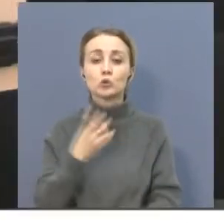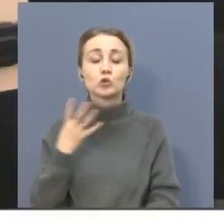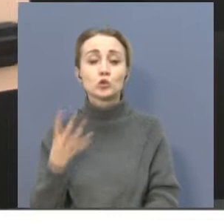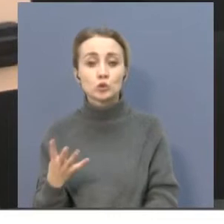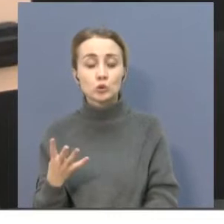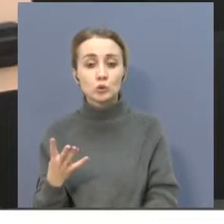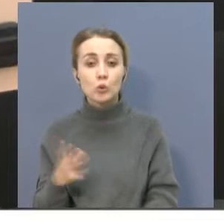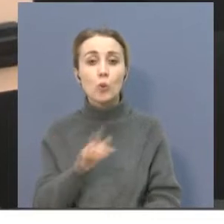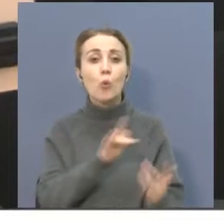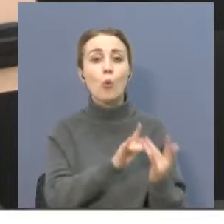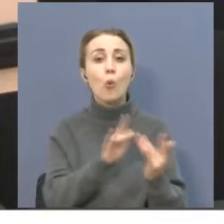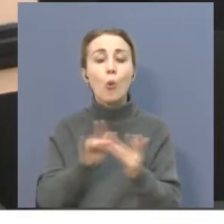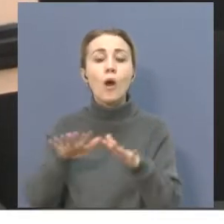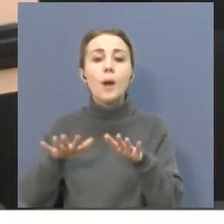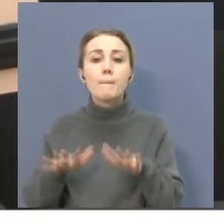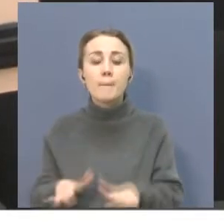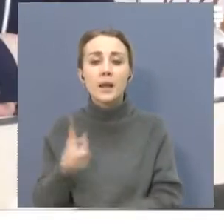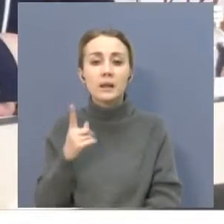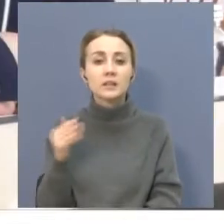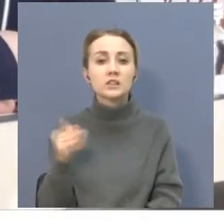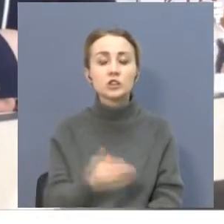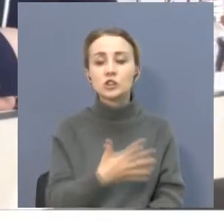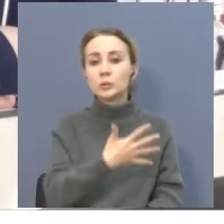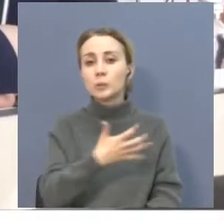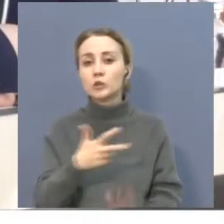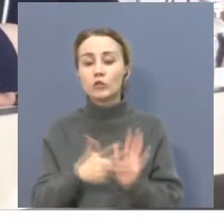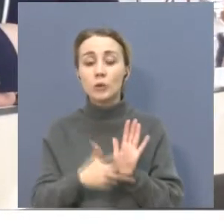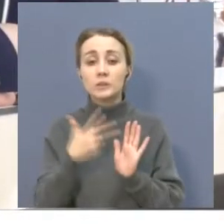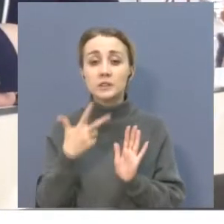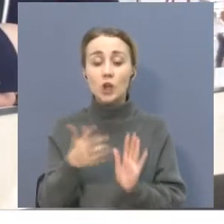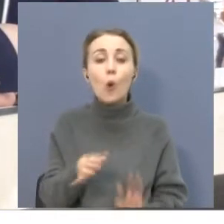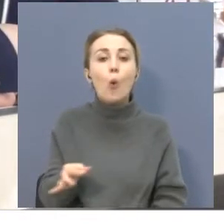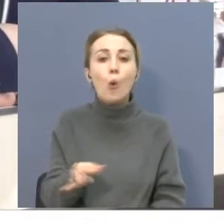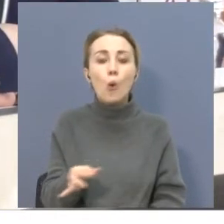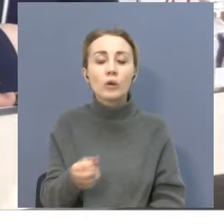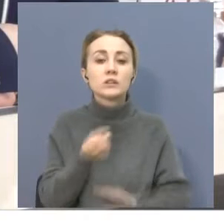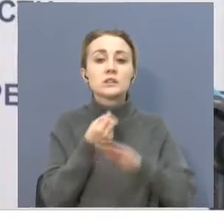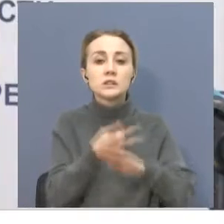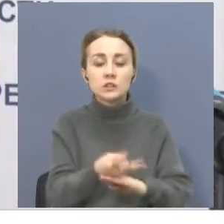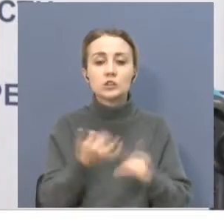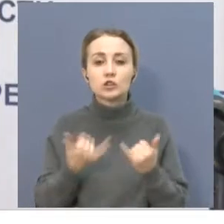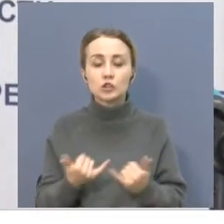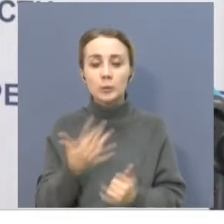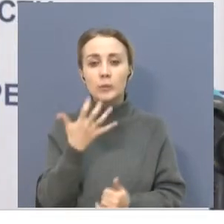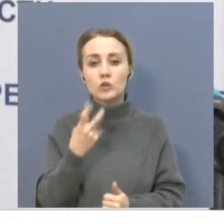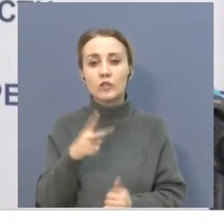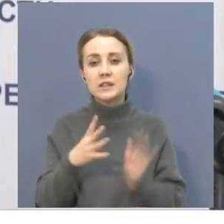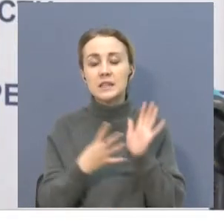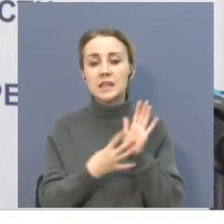Облыс бойынша төсек орын саны 1583 болса, қазір оның 33% толық. Күн сайын